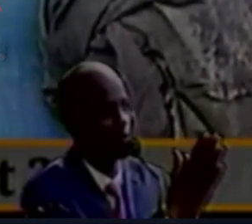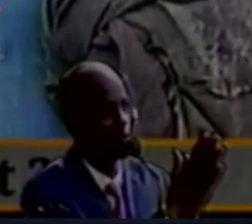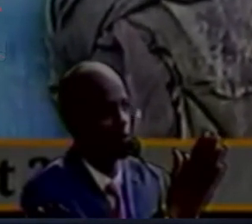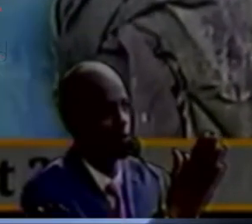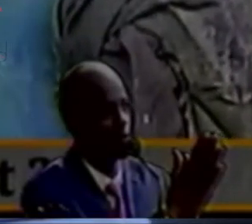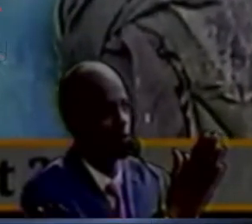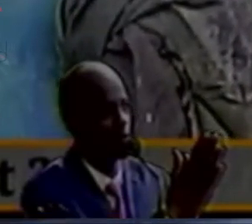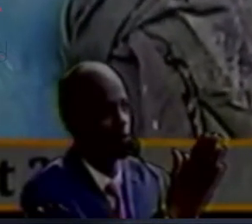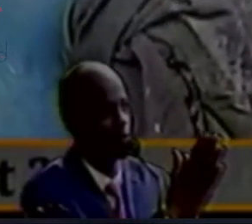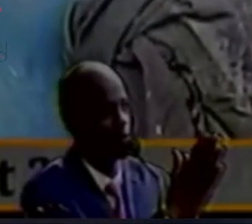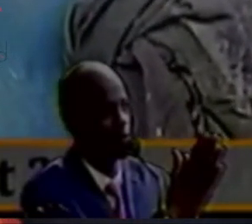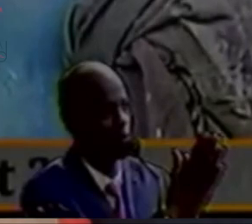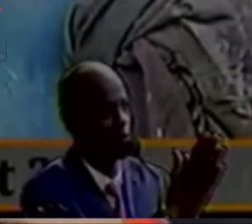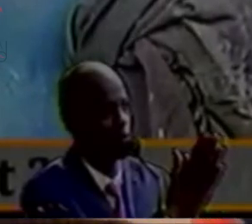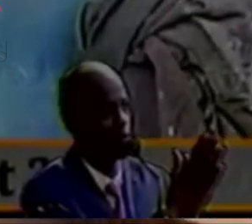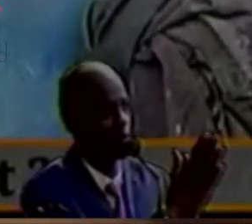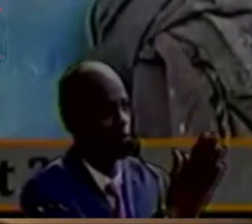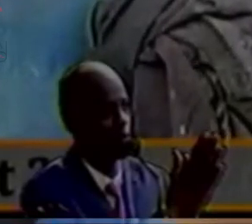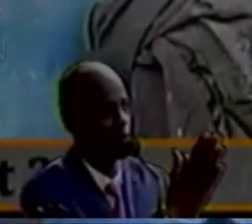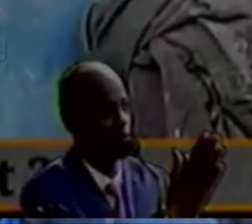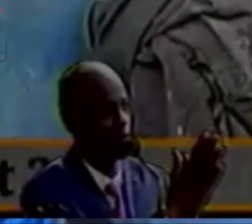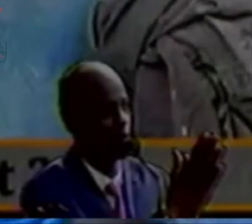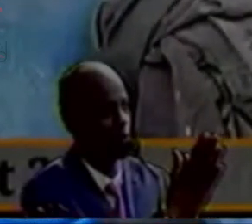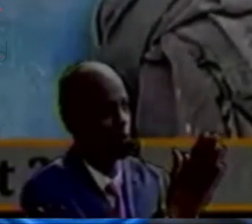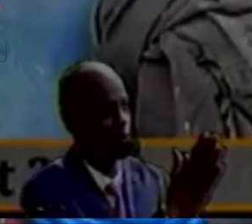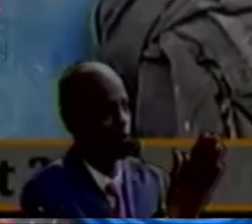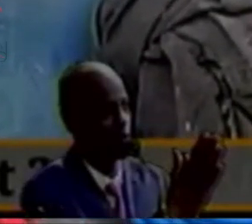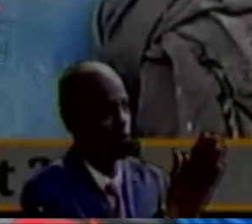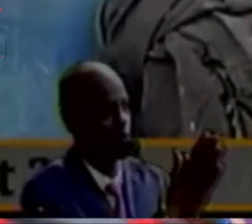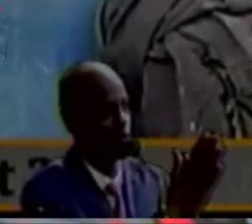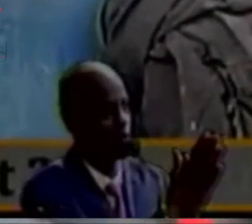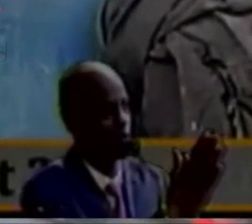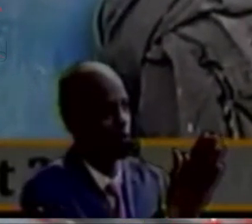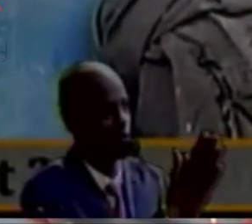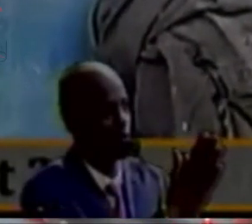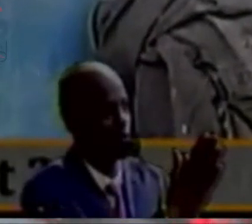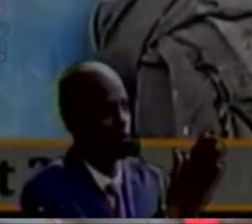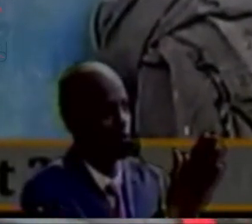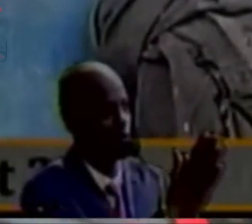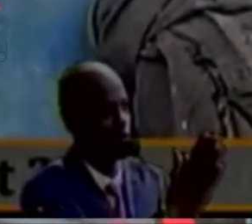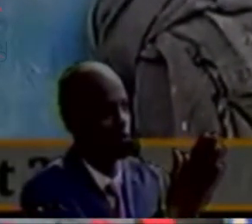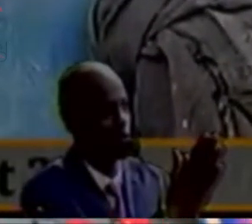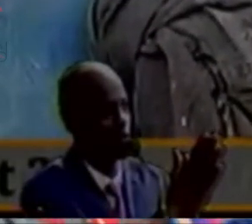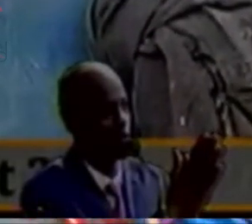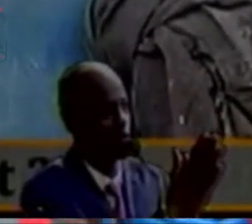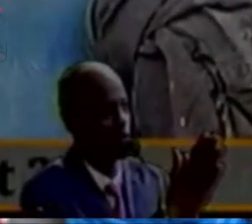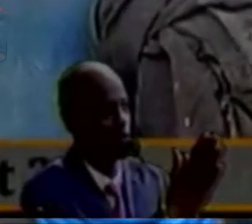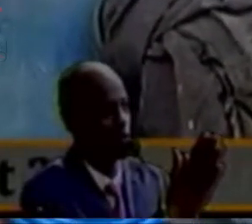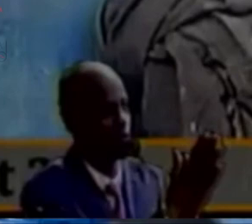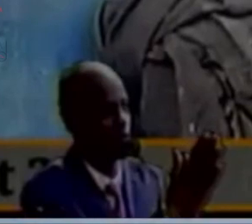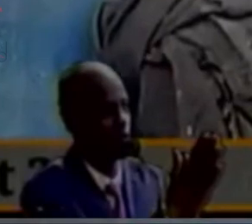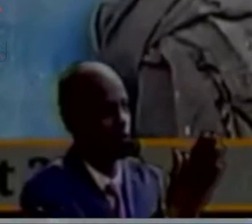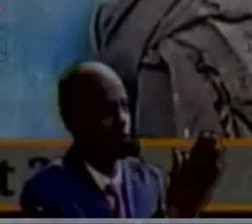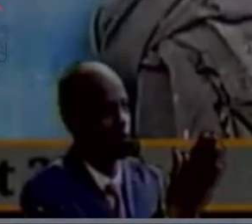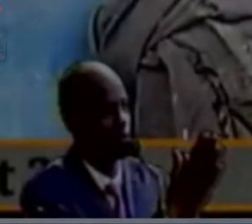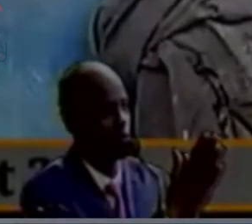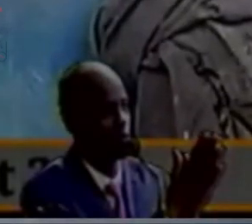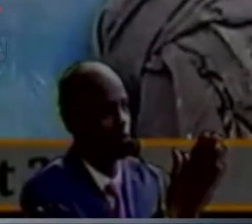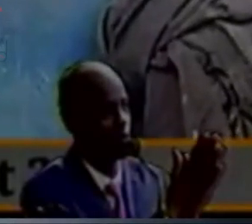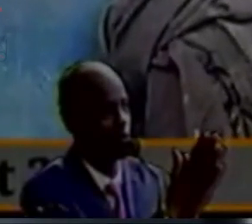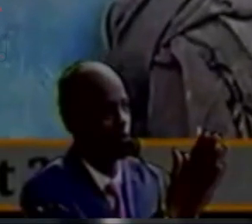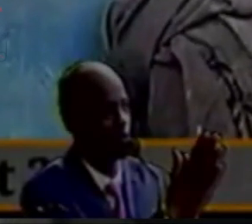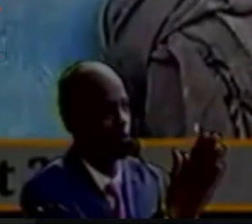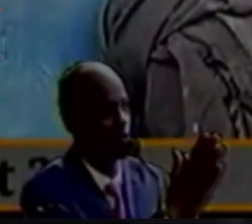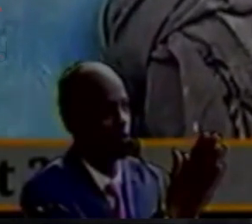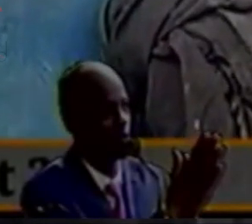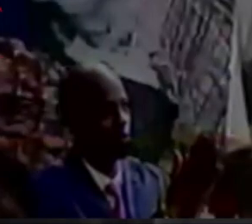par trois kembe avec mon nom, gendele la rue bloquée, ou ta bloquée, nous pas qu'à vendre. Avec ça, mon nom vient, obligé de balle pour nous